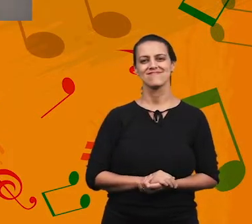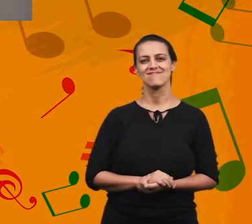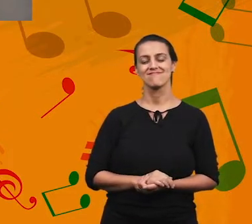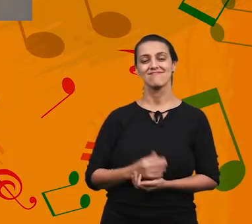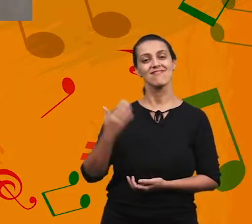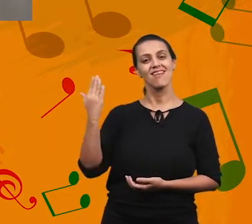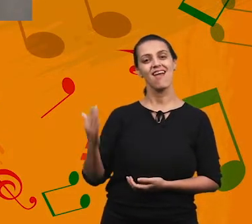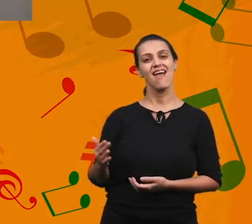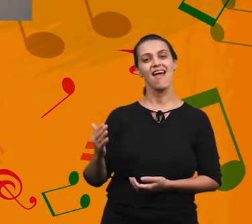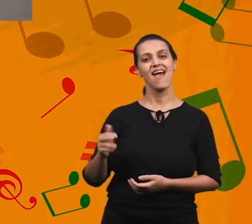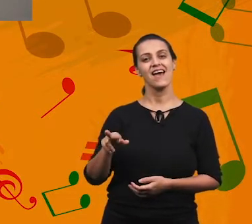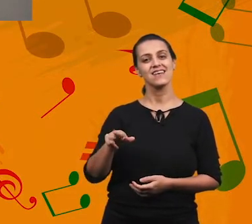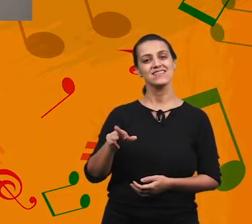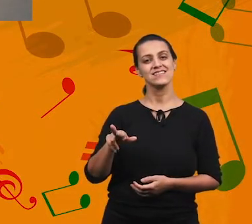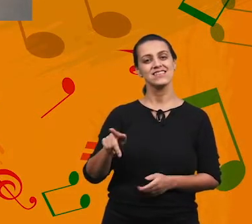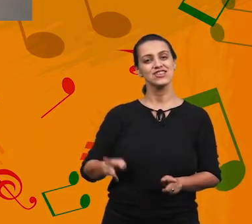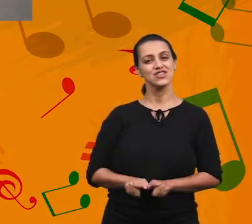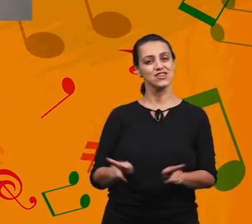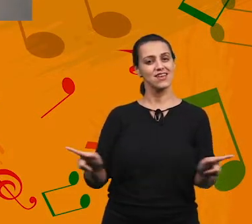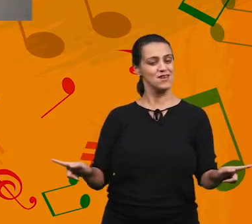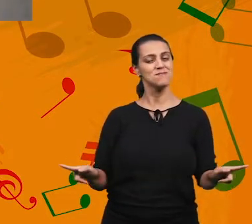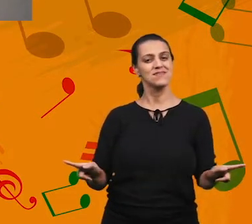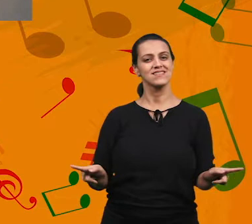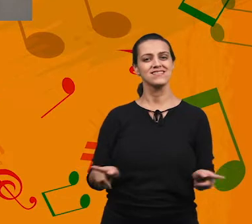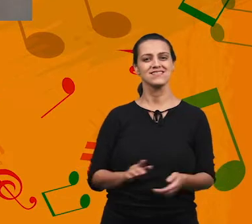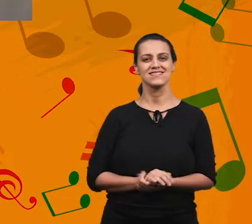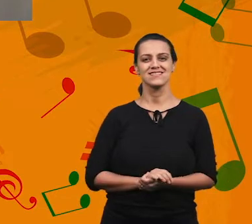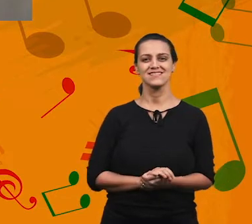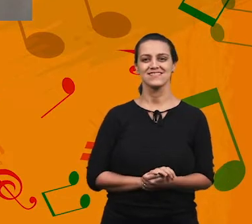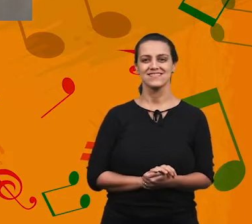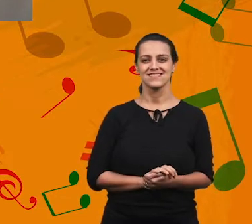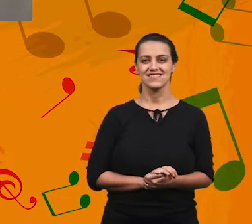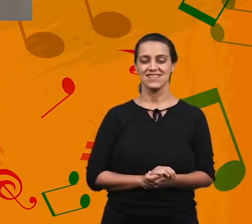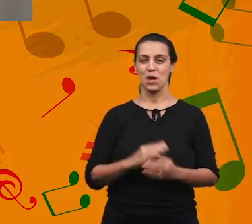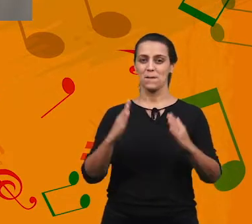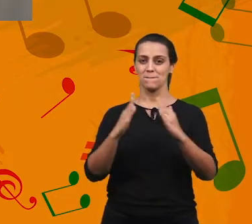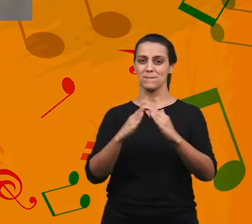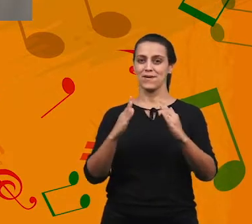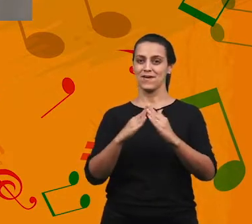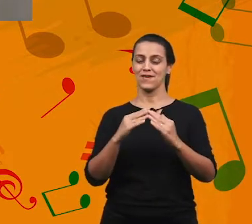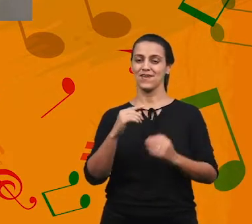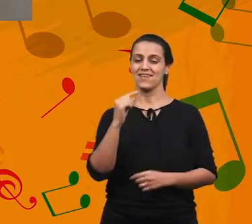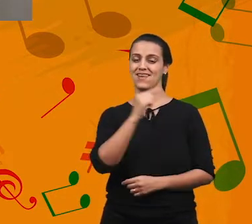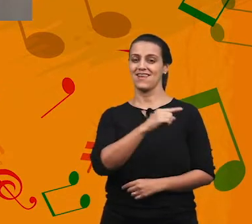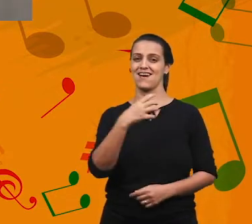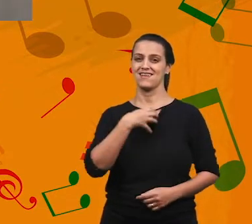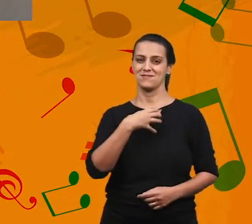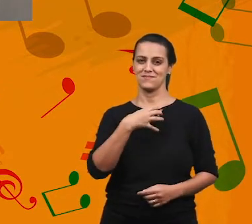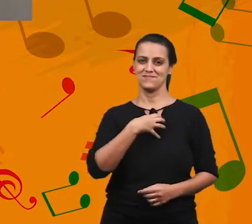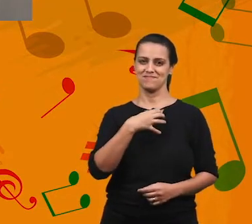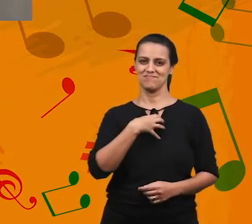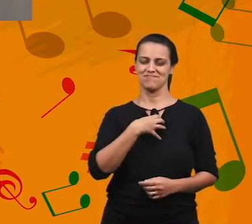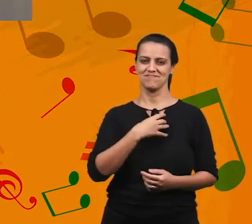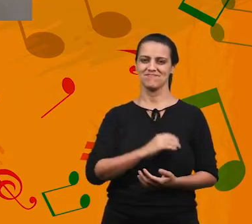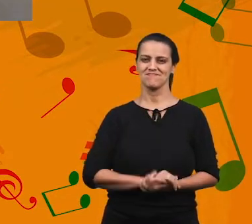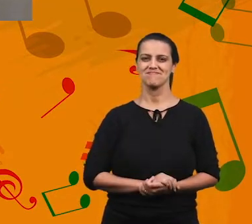Сестры Бианка и Габриэла из города Итамаражу, штата Баия.